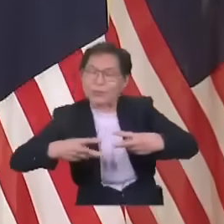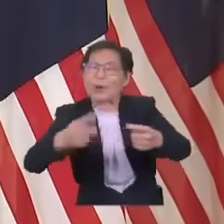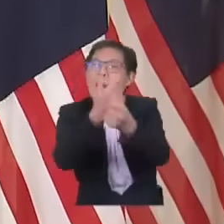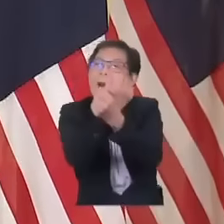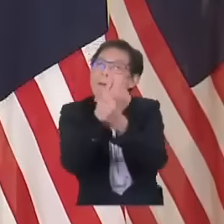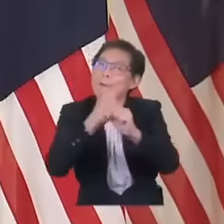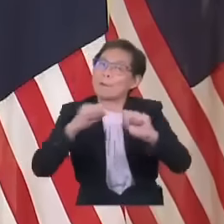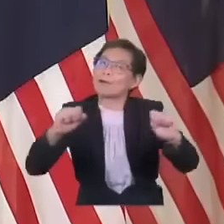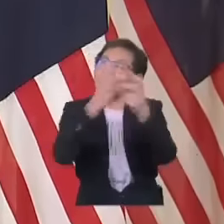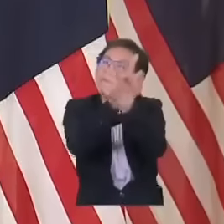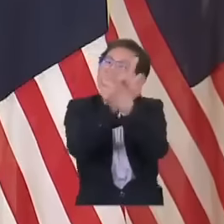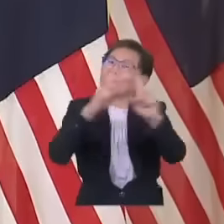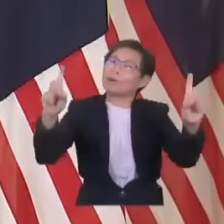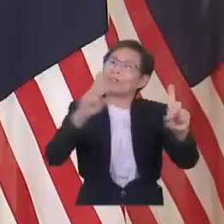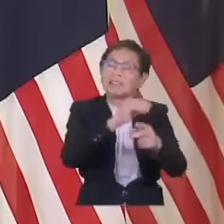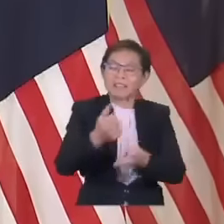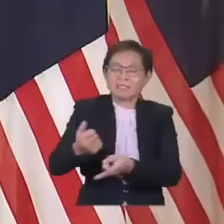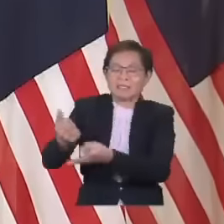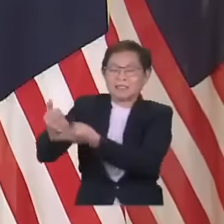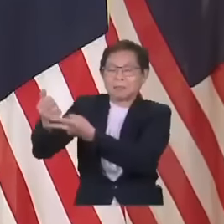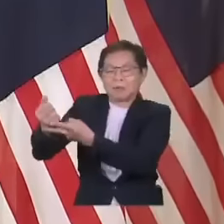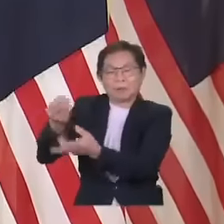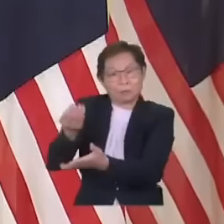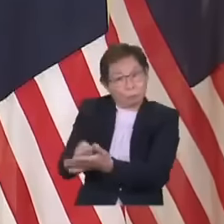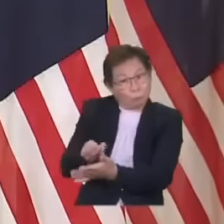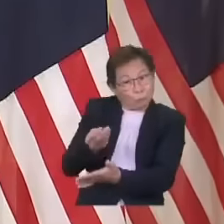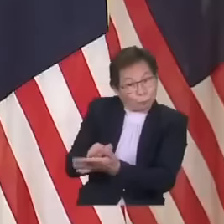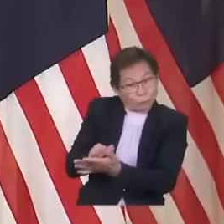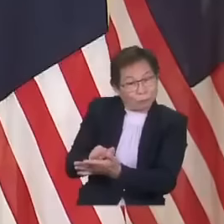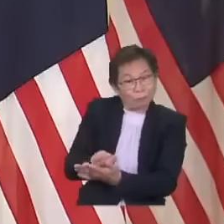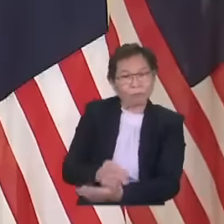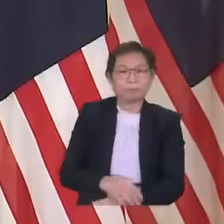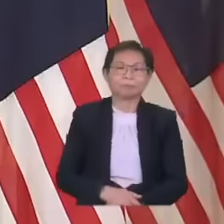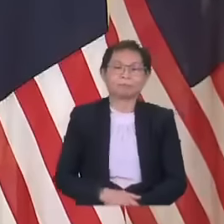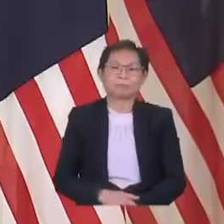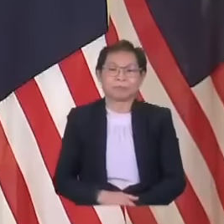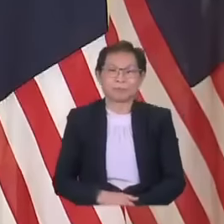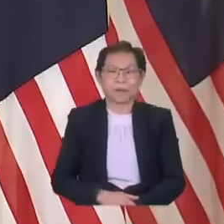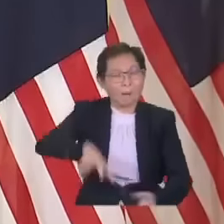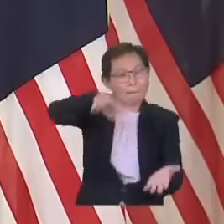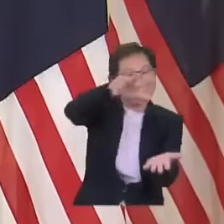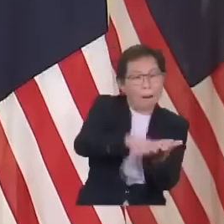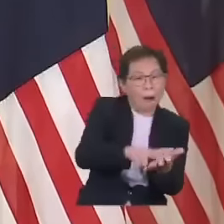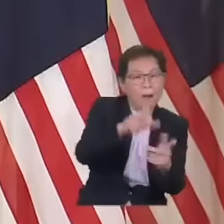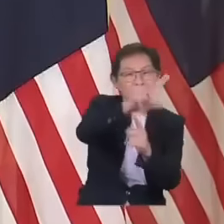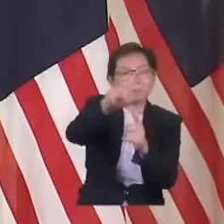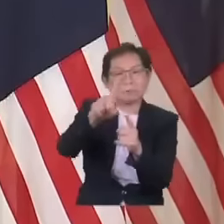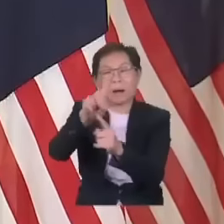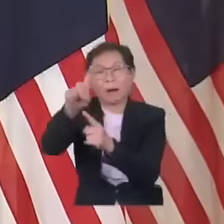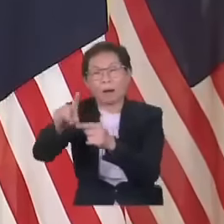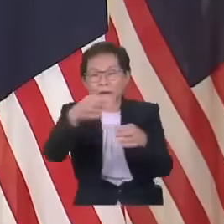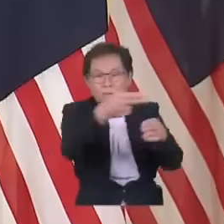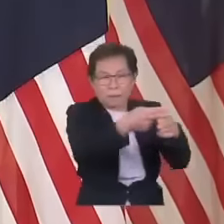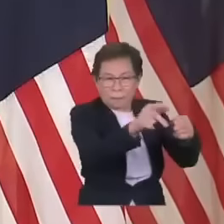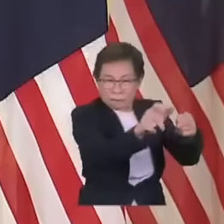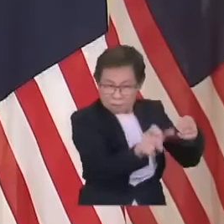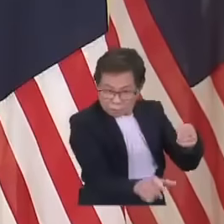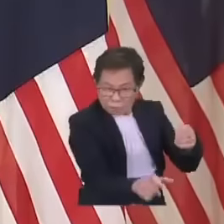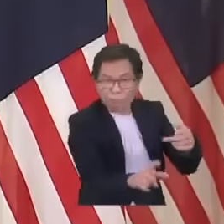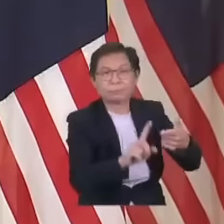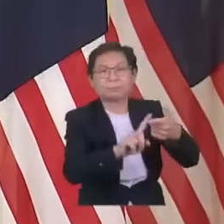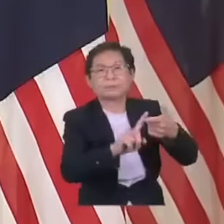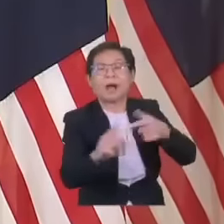serta menjimatkan kos sementara itu penetapan tarif-tarik hari penaman calon